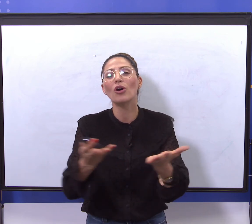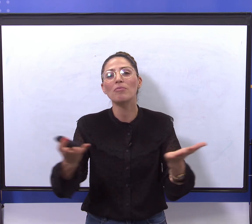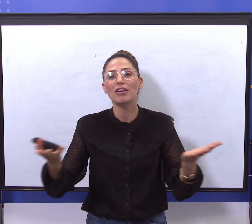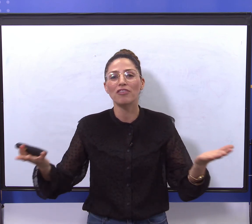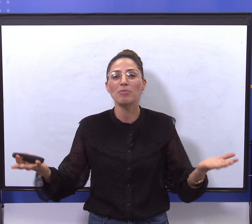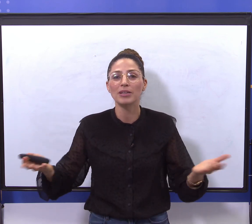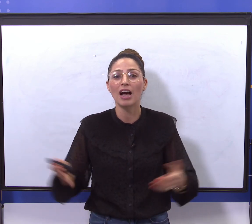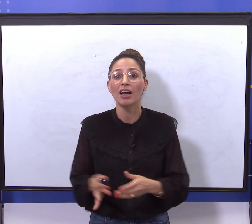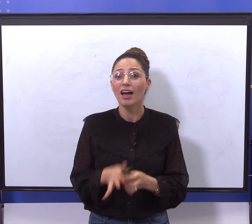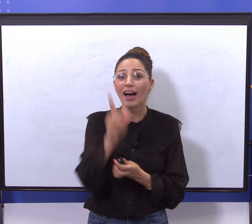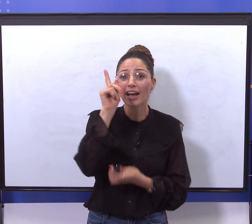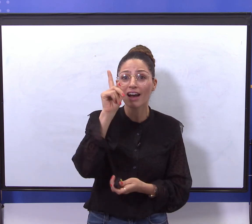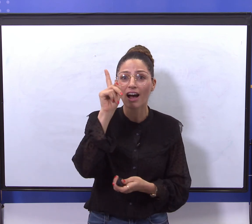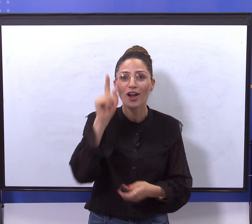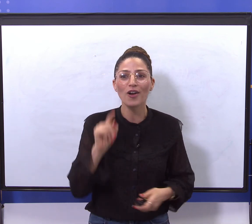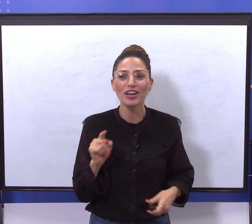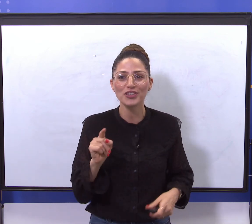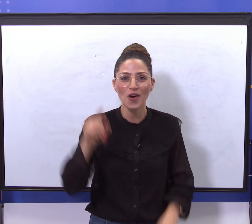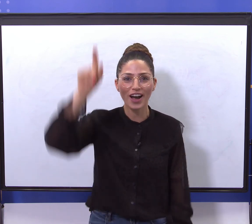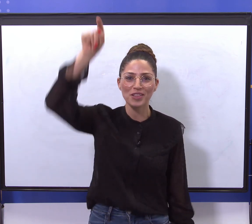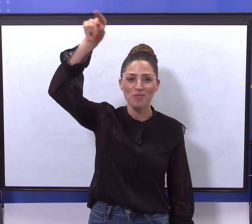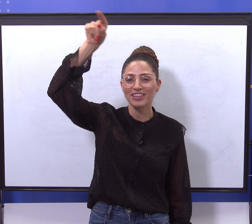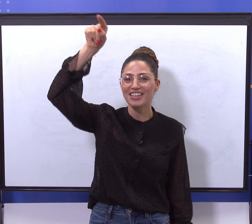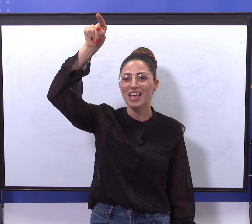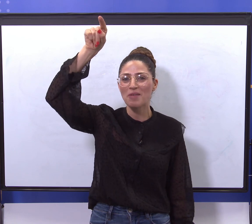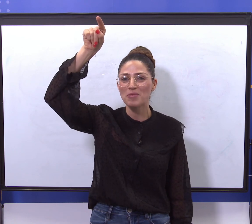צוות המורים הנפלא במתח. רגע, לא